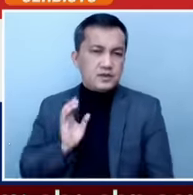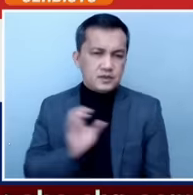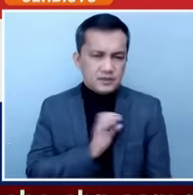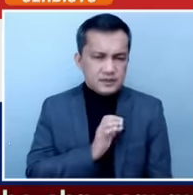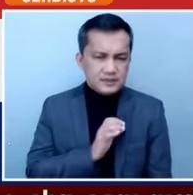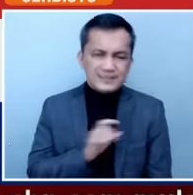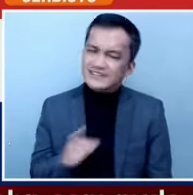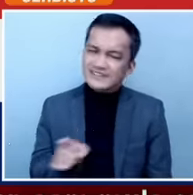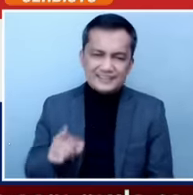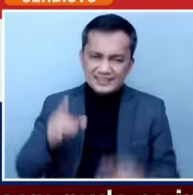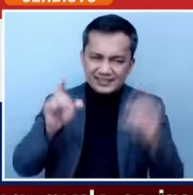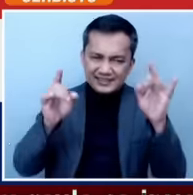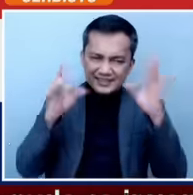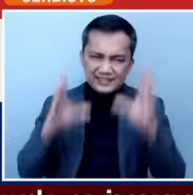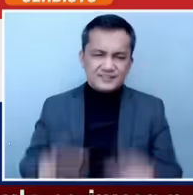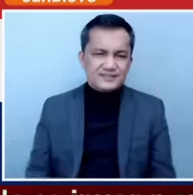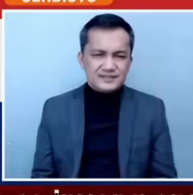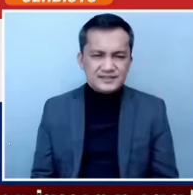very dangerous